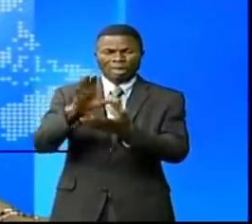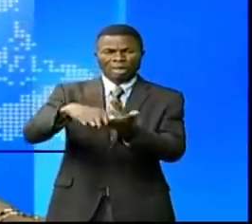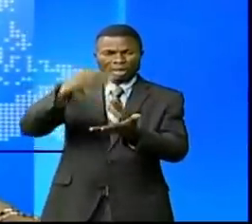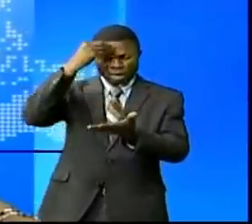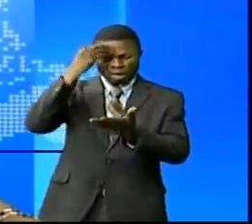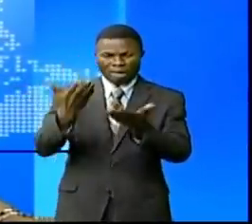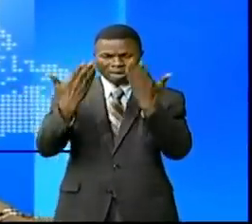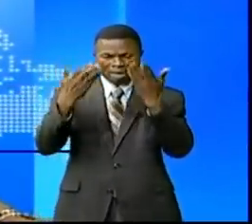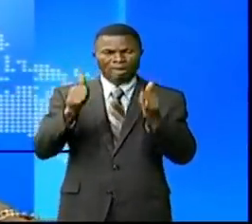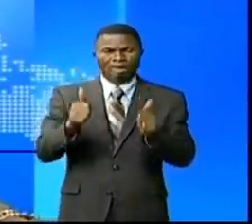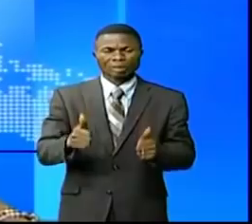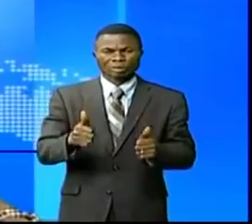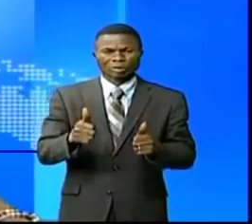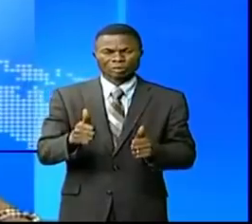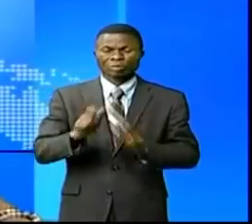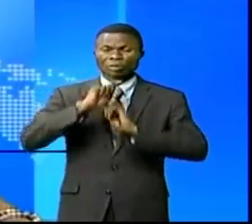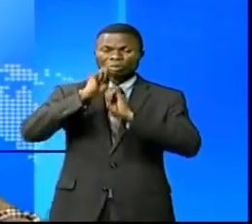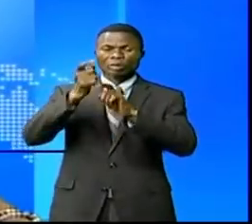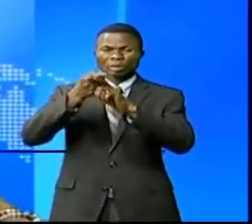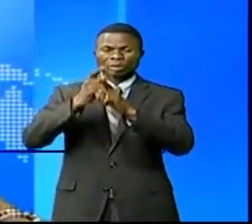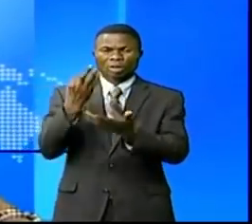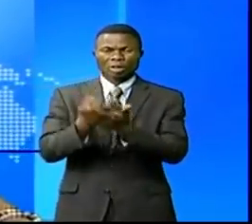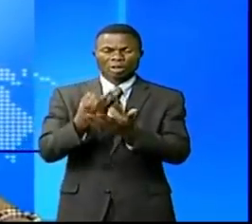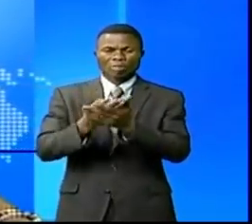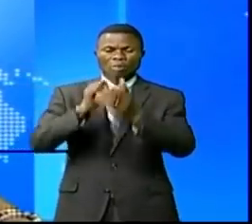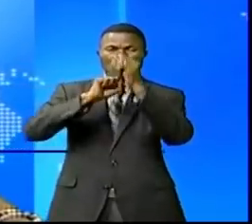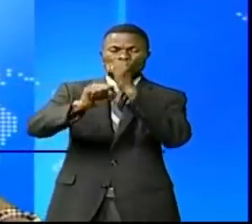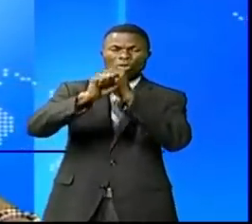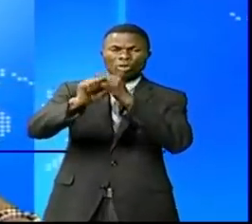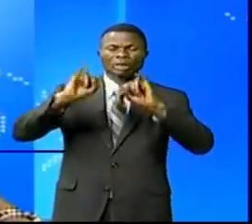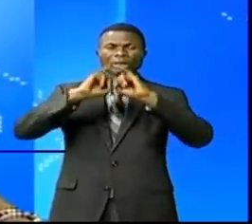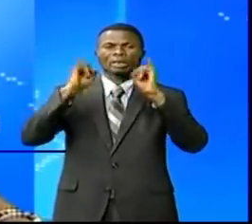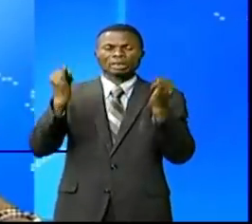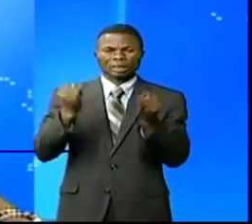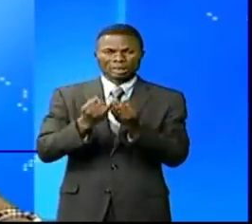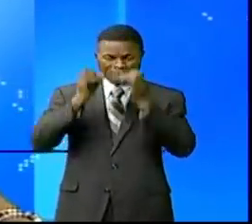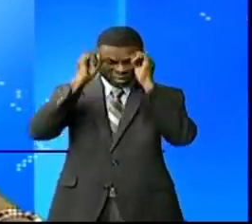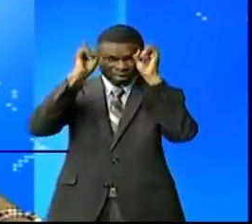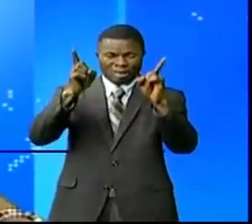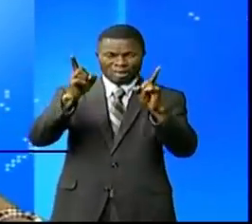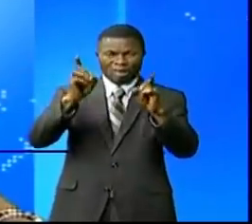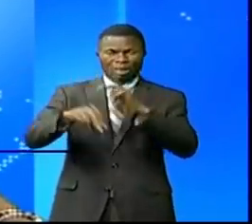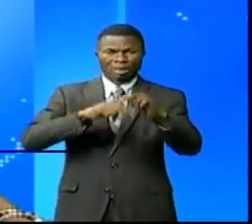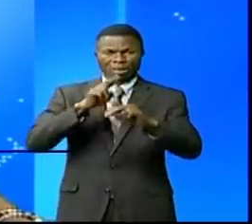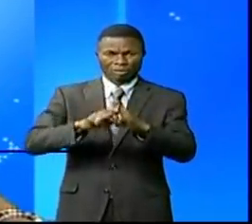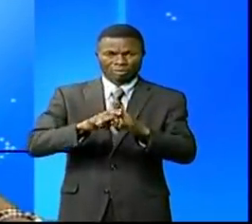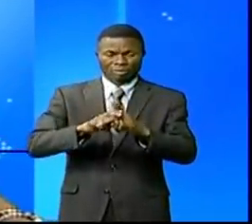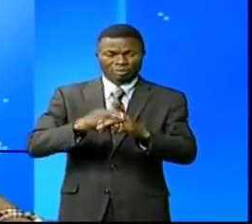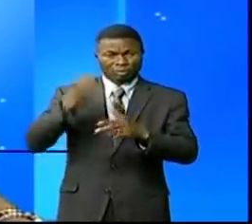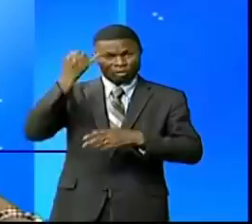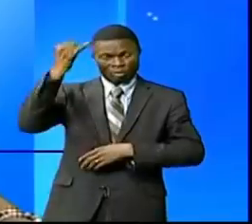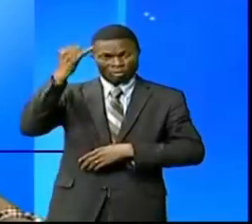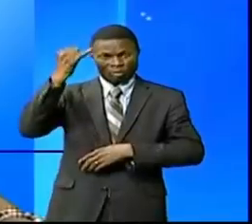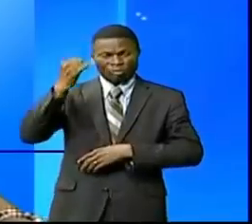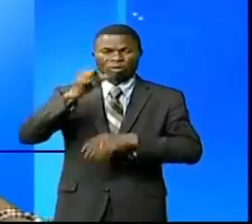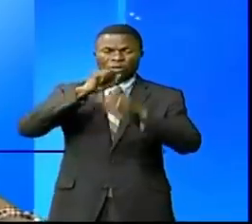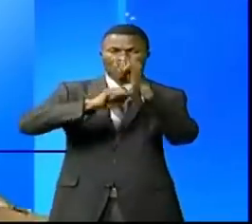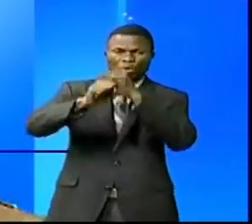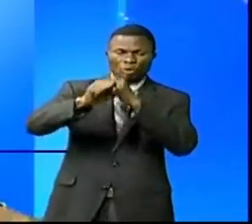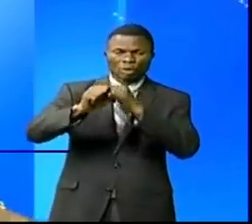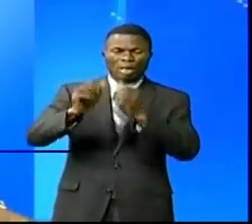mieux étudier. Un don du Fonds de promotion de l'éducation nationale dans le cadre de la campagne Aucune